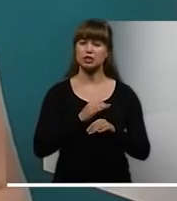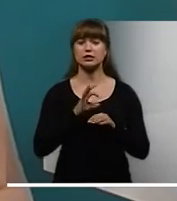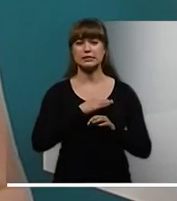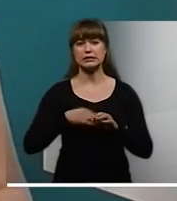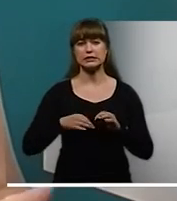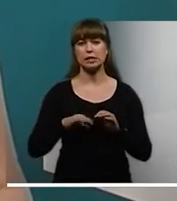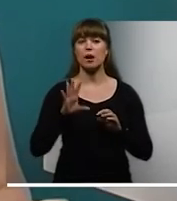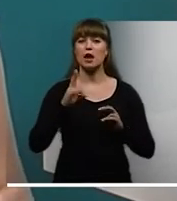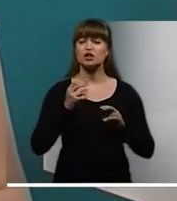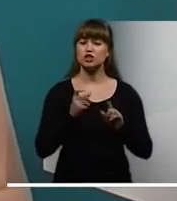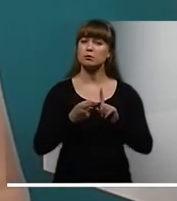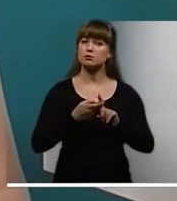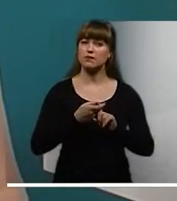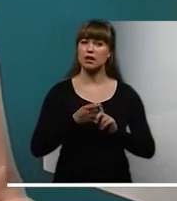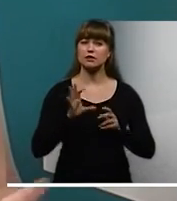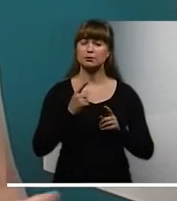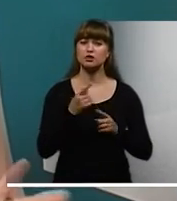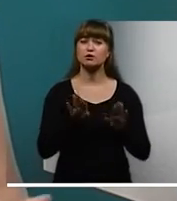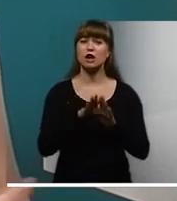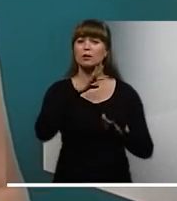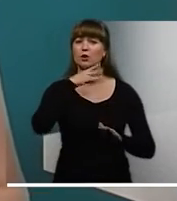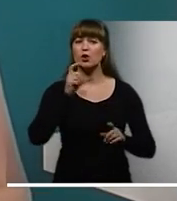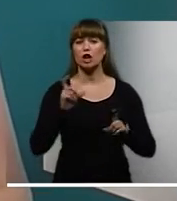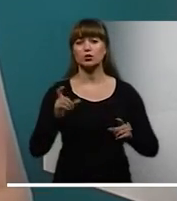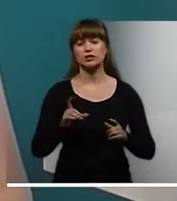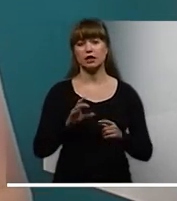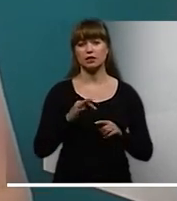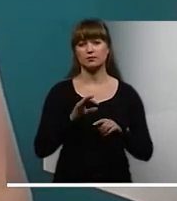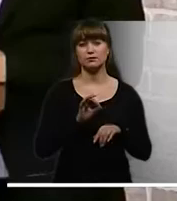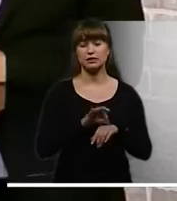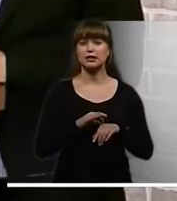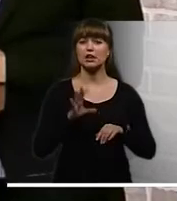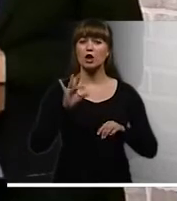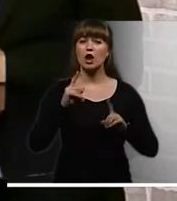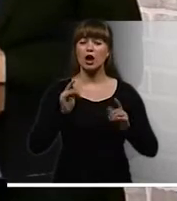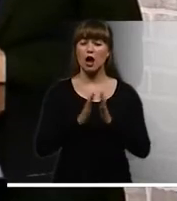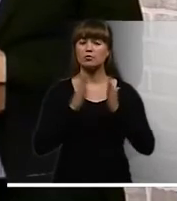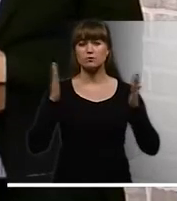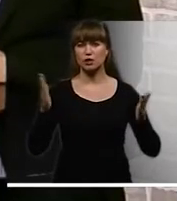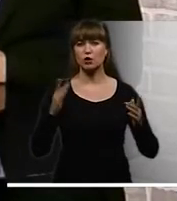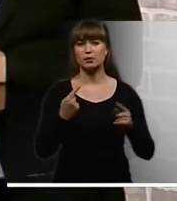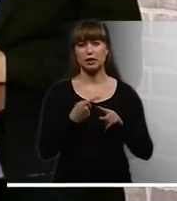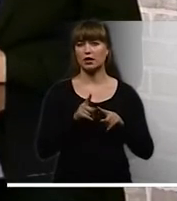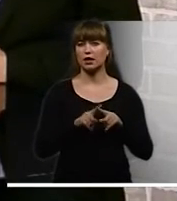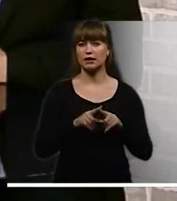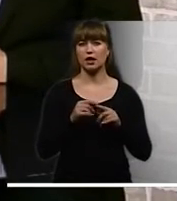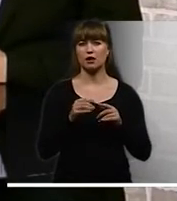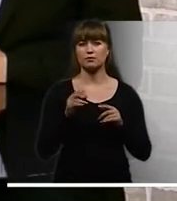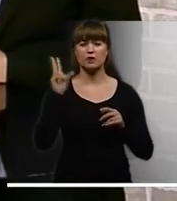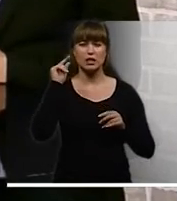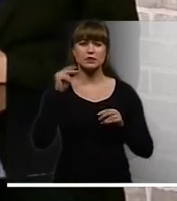сердечно-сосудистой системы. С чем это связано? Почему так много людей страдают? Ну, я хочу сказать, что говорить об огромных, это где-то, наверное,